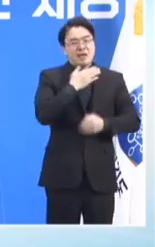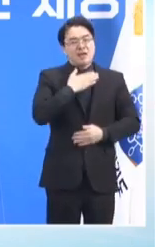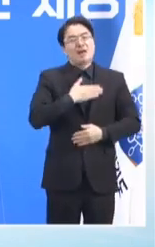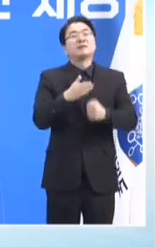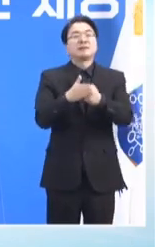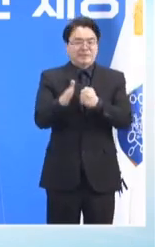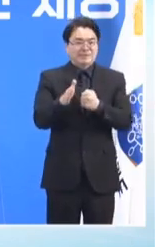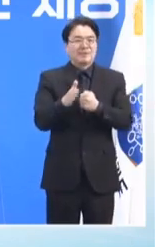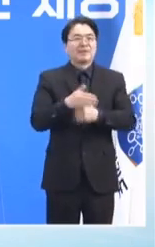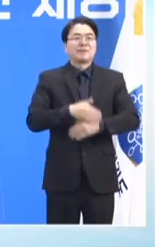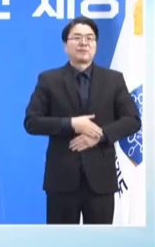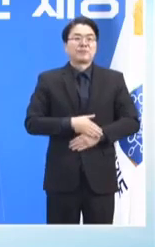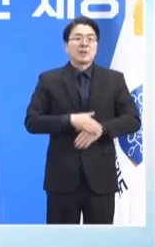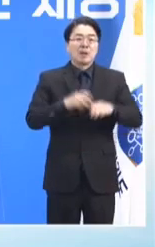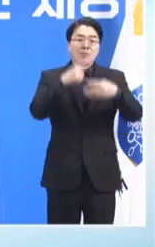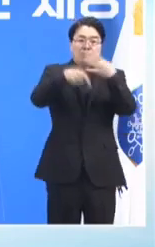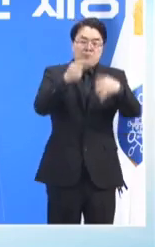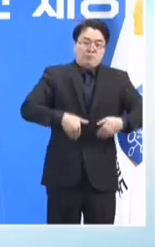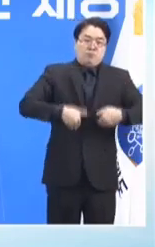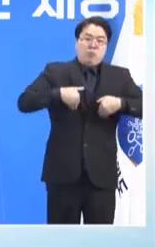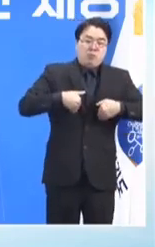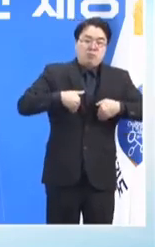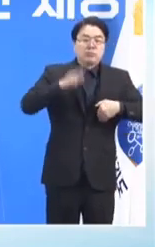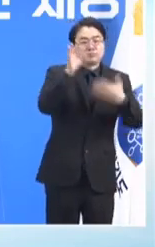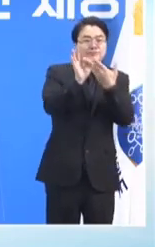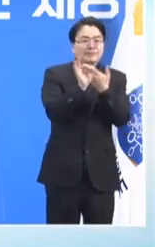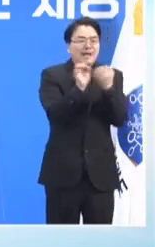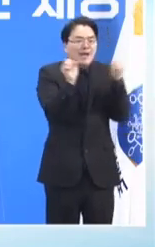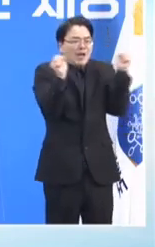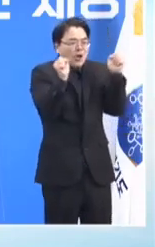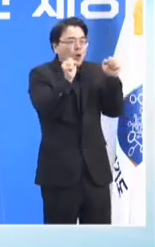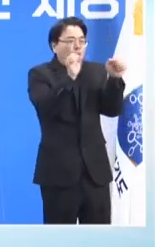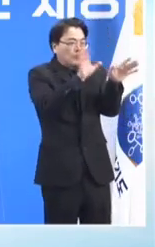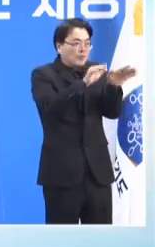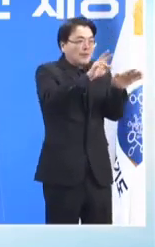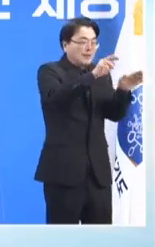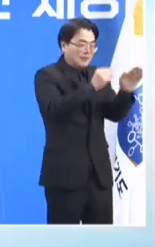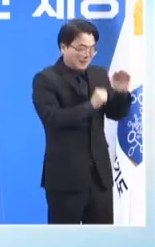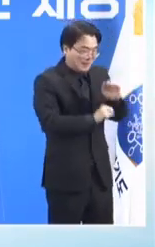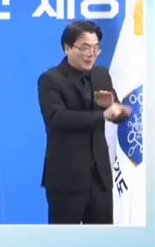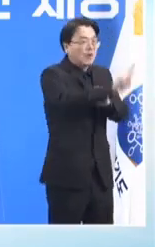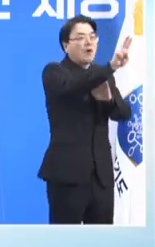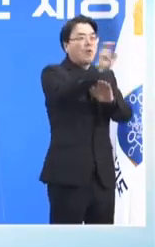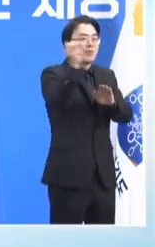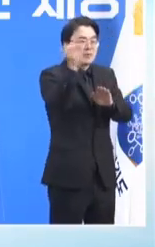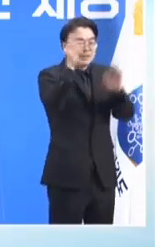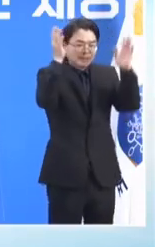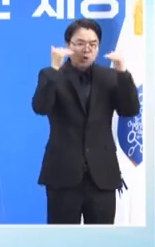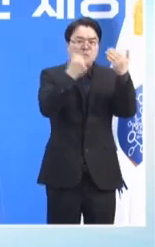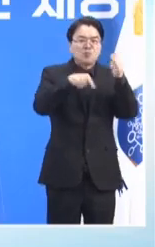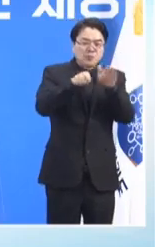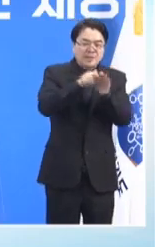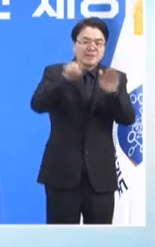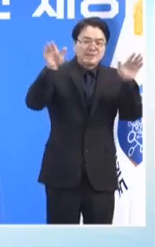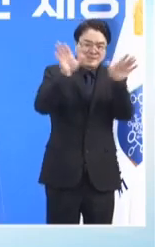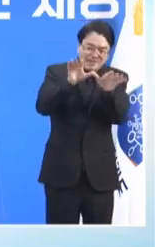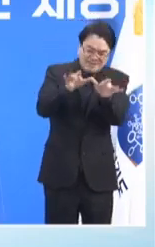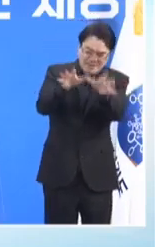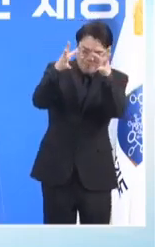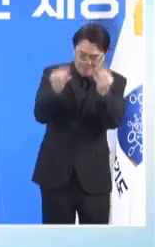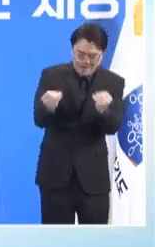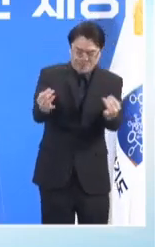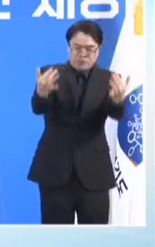봄이 오고 있습니다. 겨울 철새들이 떠나고 여름 철새가 돌아오며 터새들도 번식과 생존을 위한